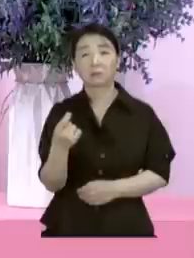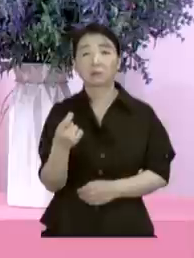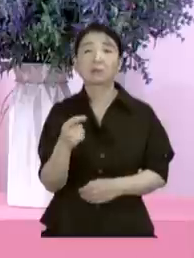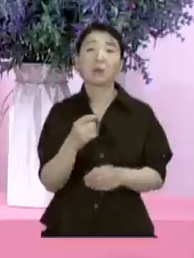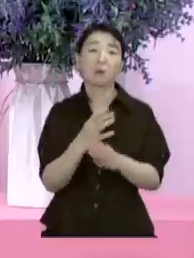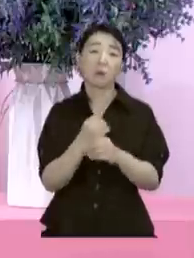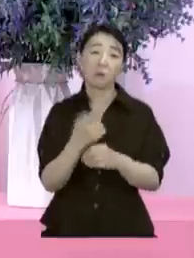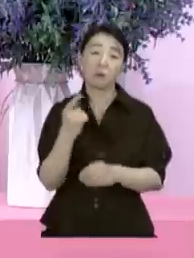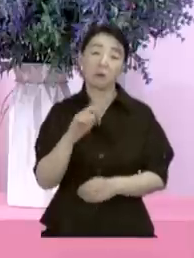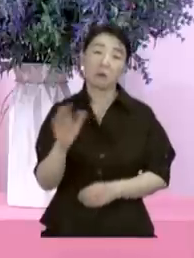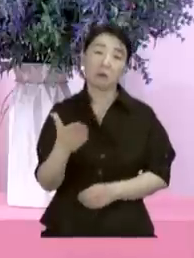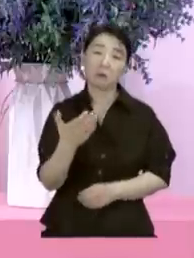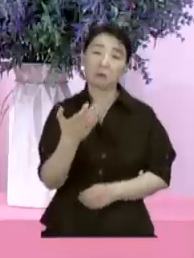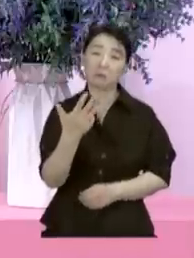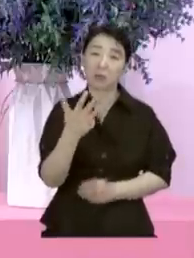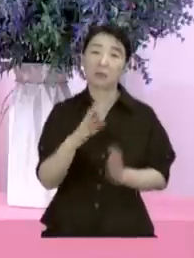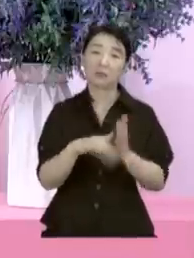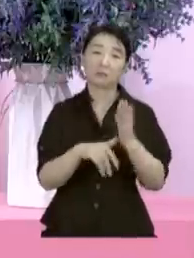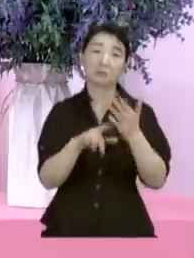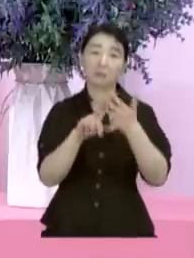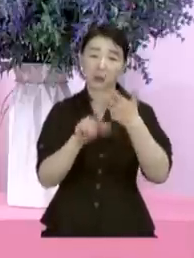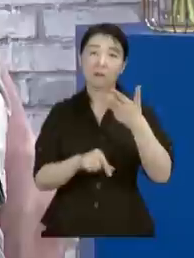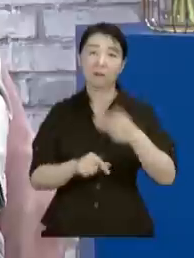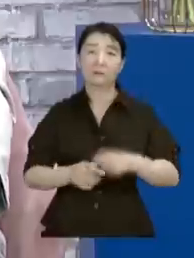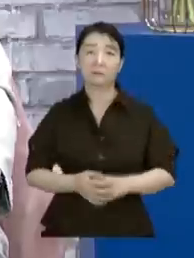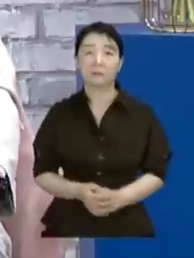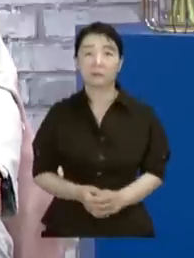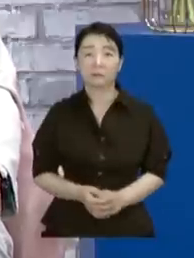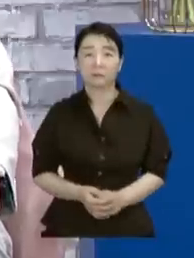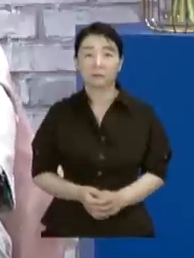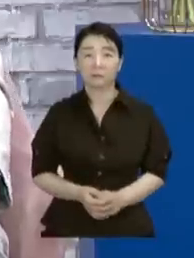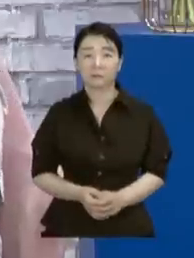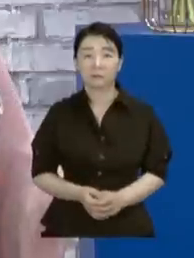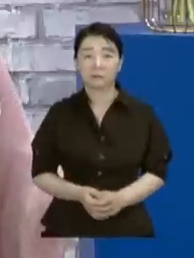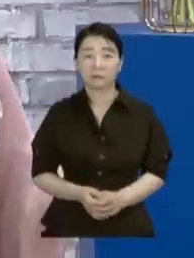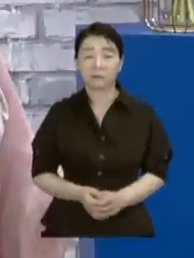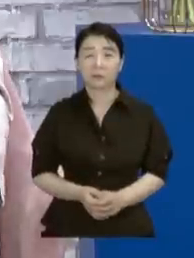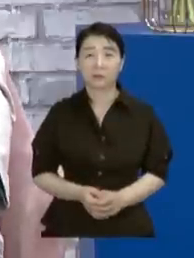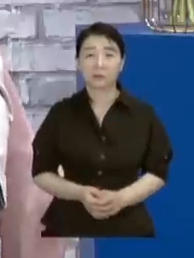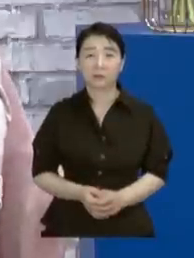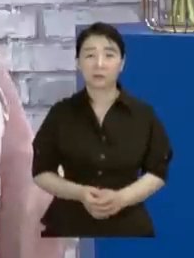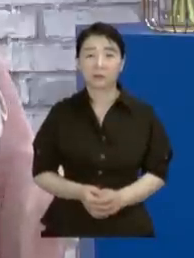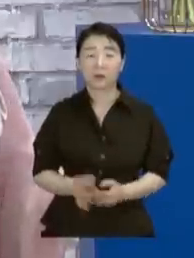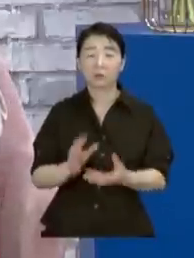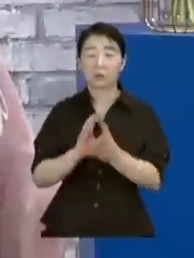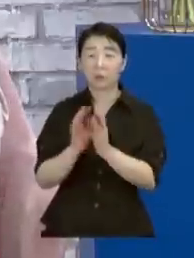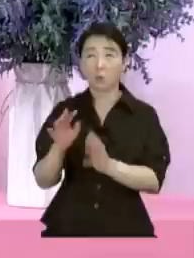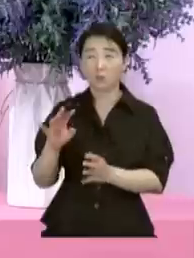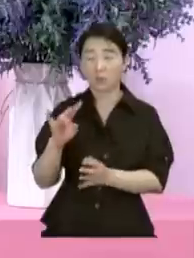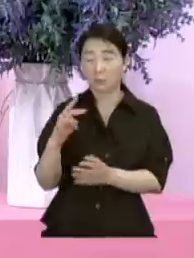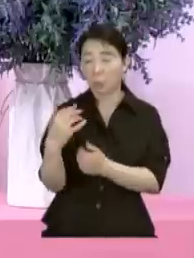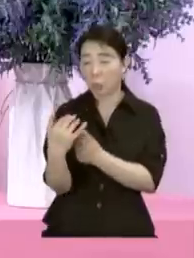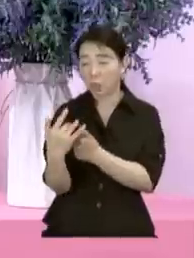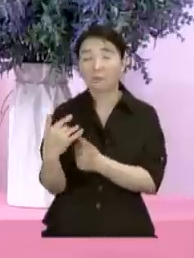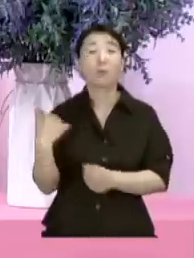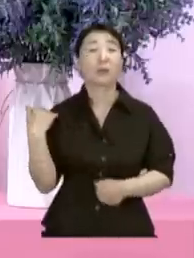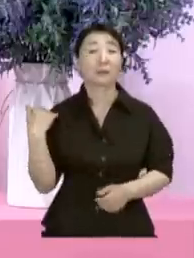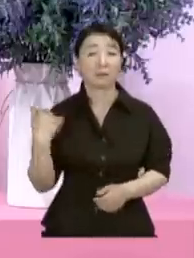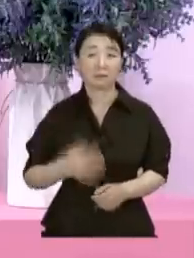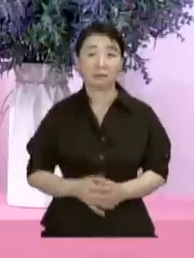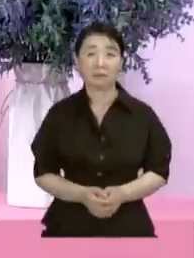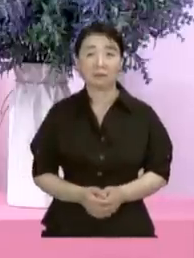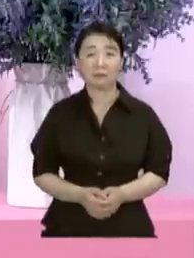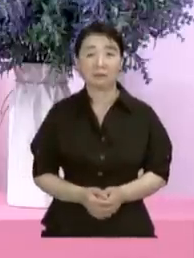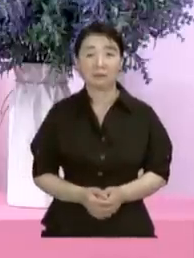월 달이었는데? 그때 1998년 8월이었어요. 8월. 예. 그러니까 꽃제비라는 걸 모르셨구나. 예예. 예. 그래서